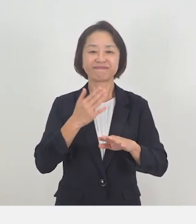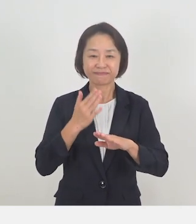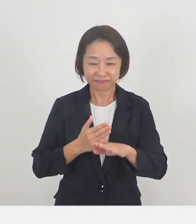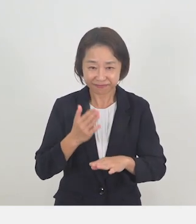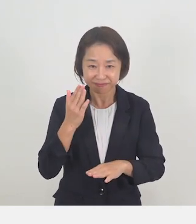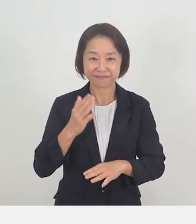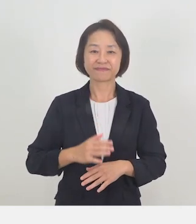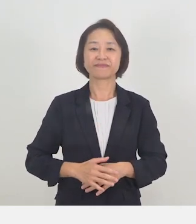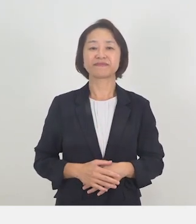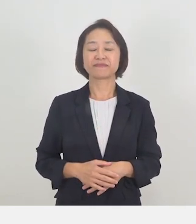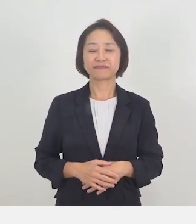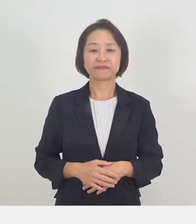ございました